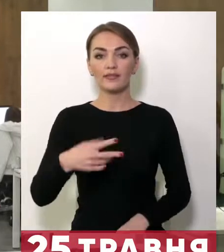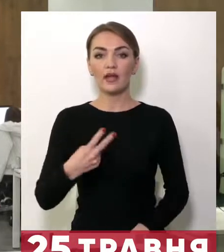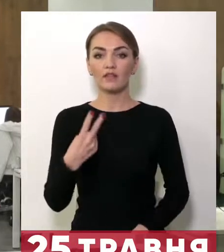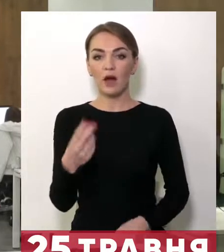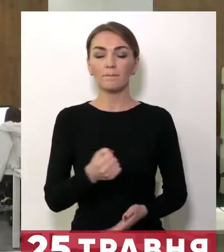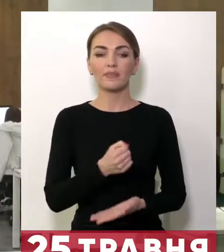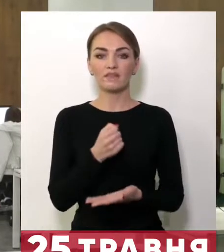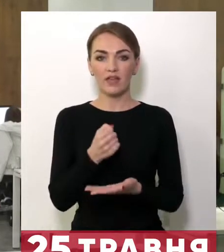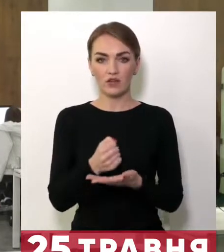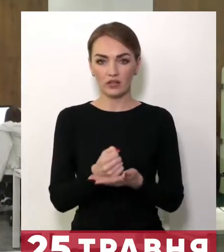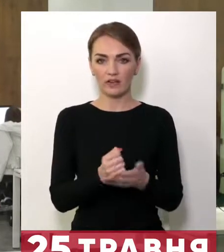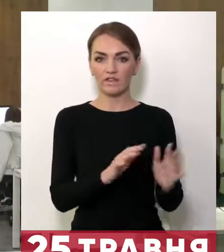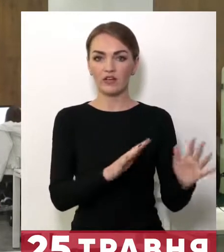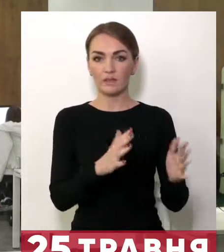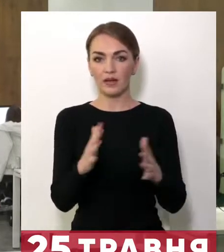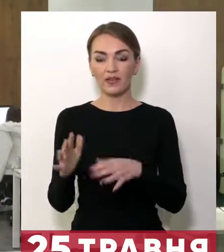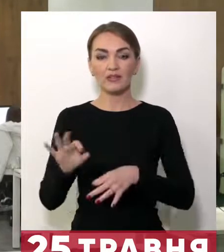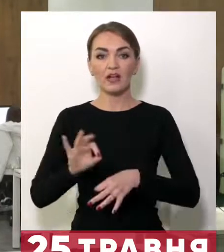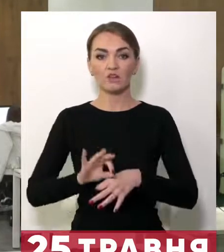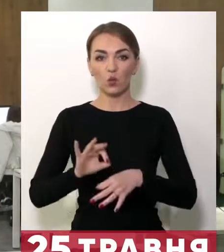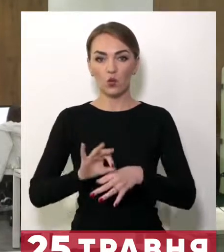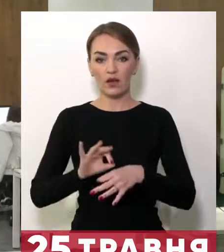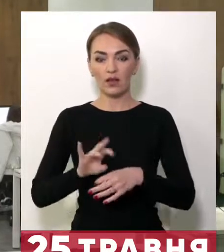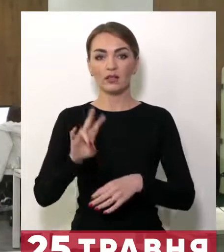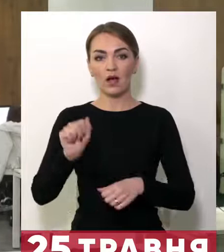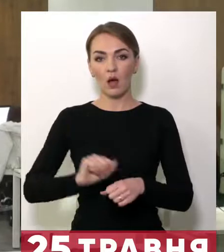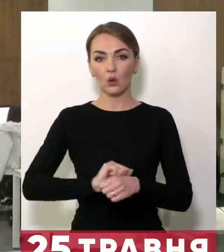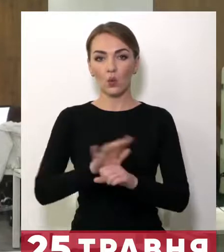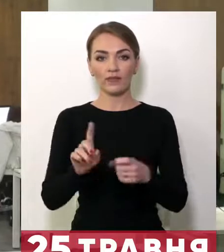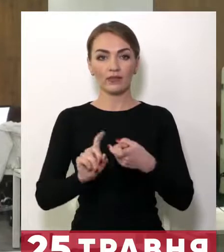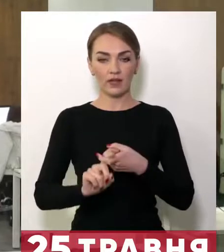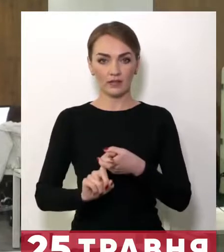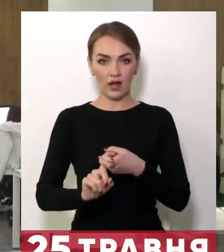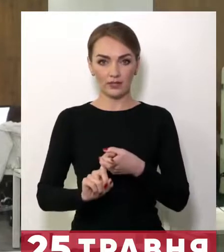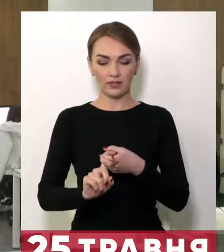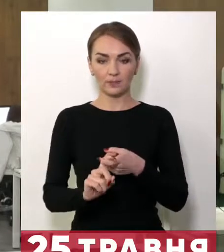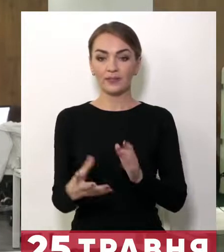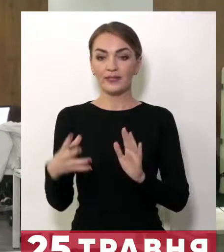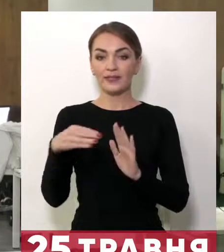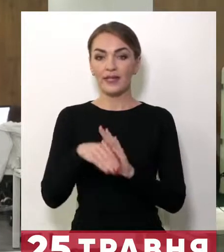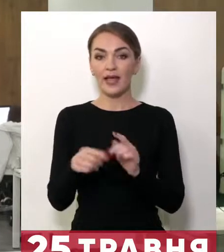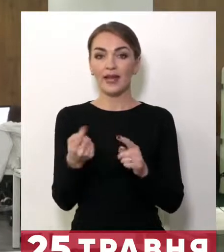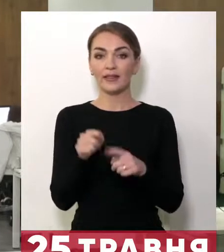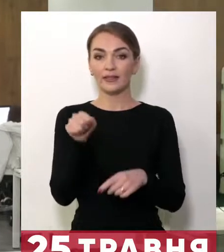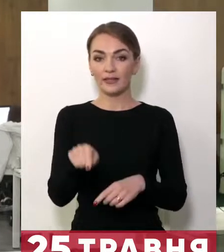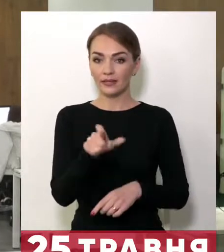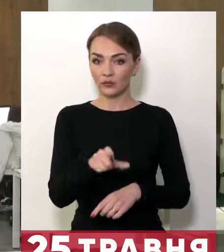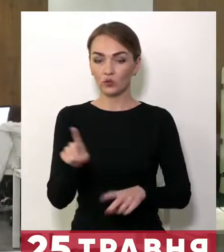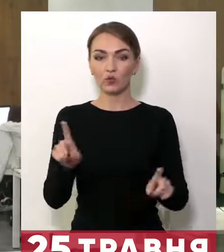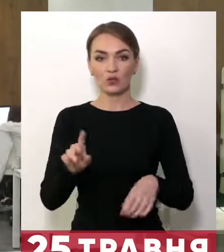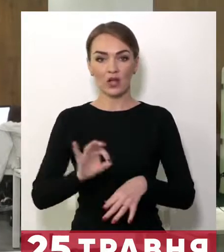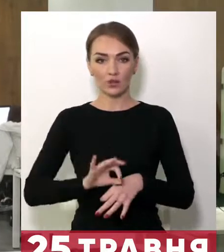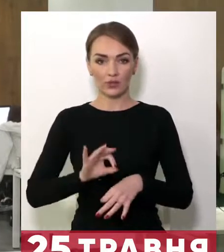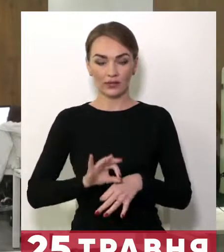2652 підтверджених випадки захворювання на COVID-19. Серед тих, що